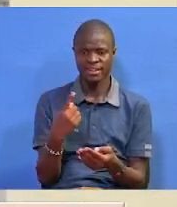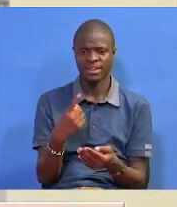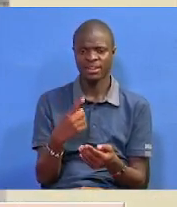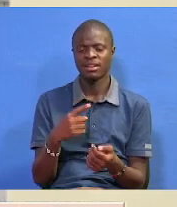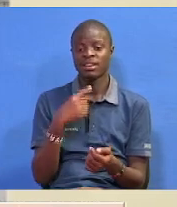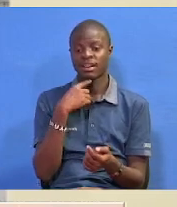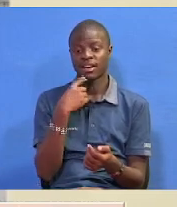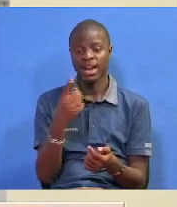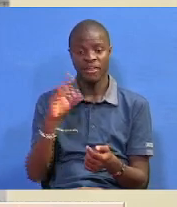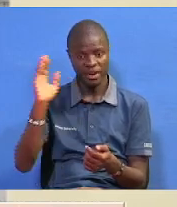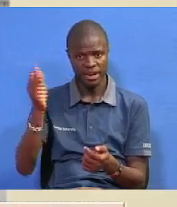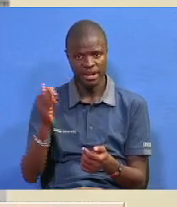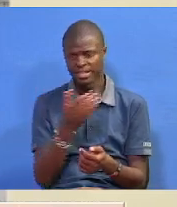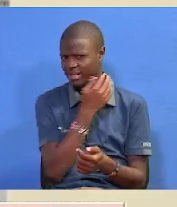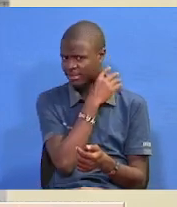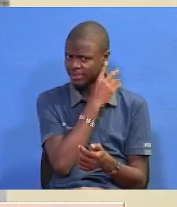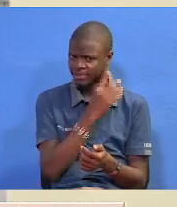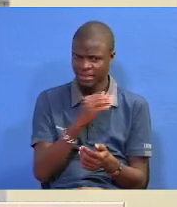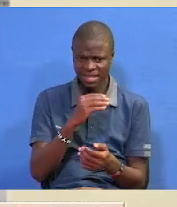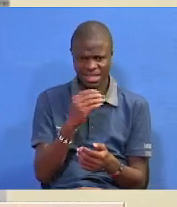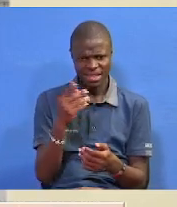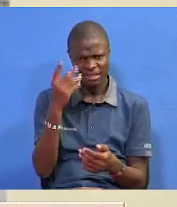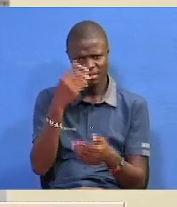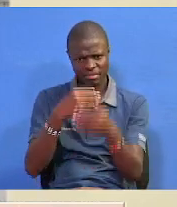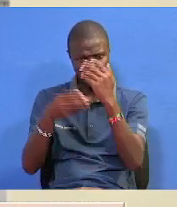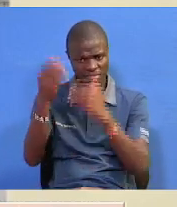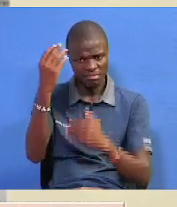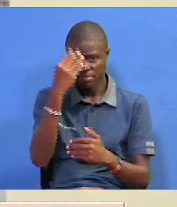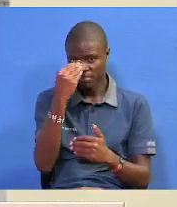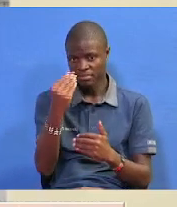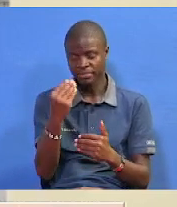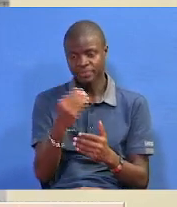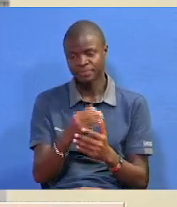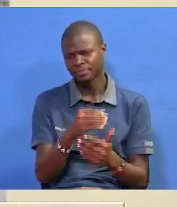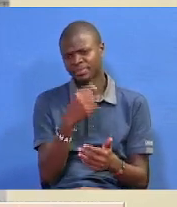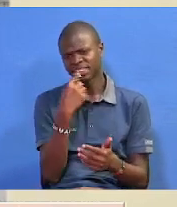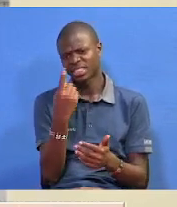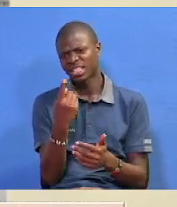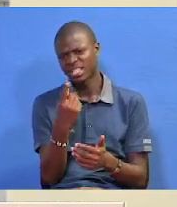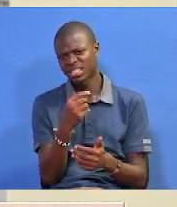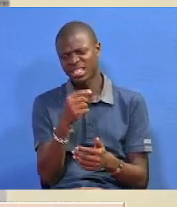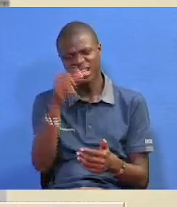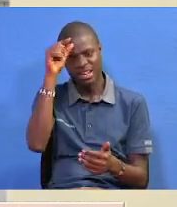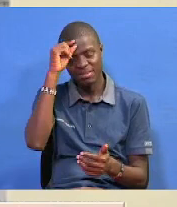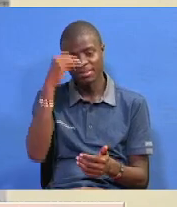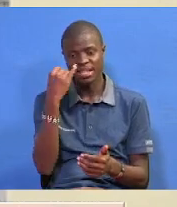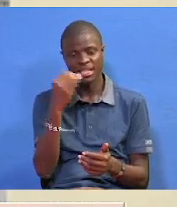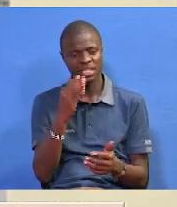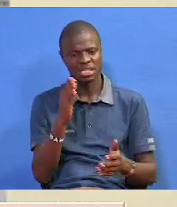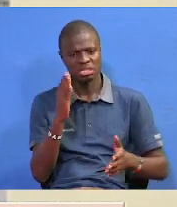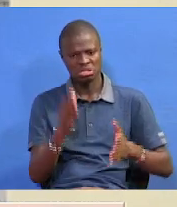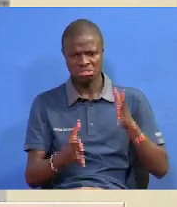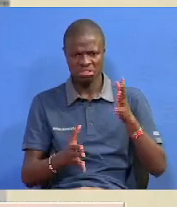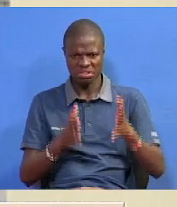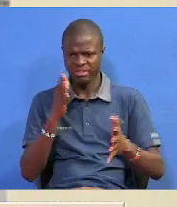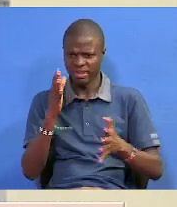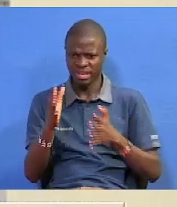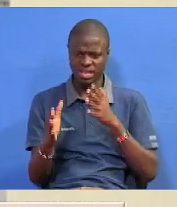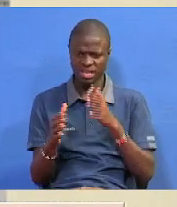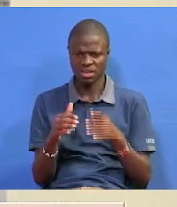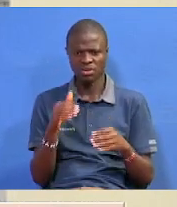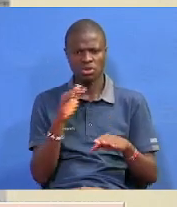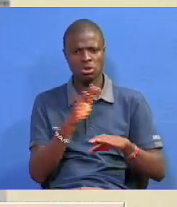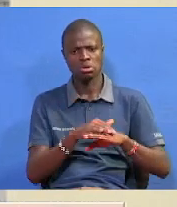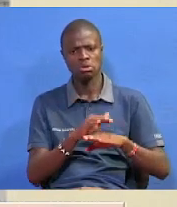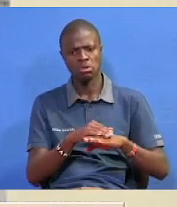serikali ya Kenya Kwanza kuchukua usukani. Rais William Ruto ameeleza kuwa serikali bado imo mbioni kuhakikisha kwamba